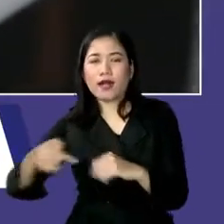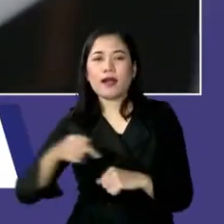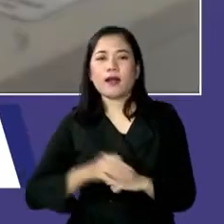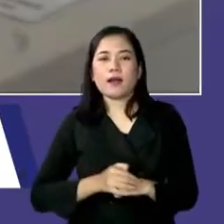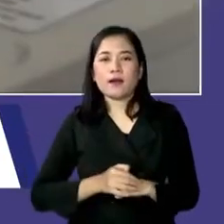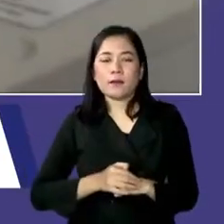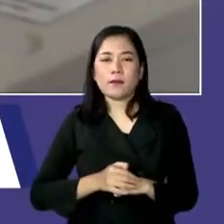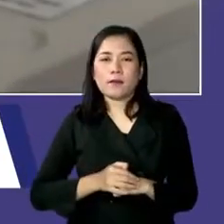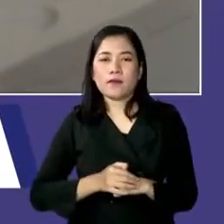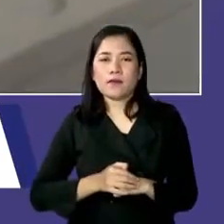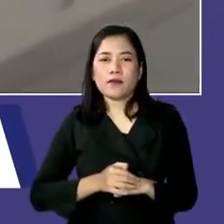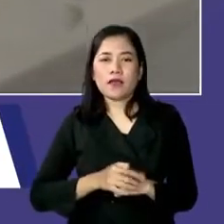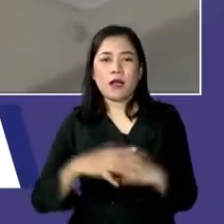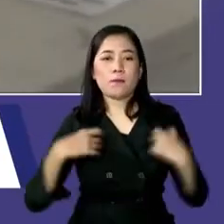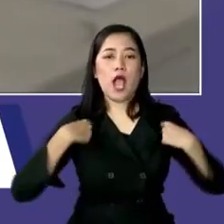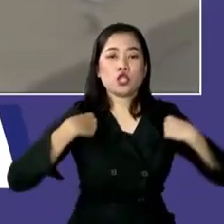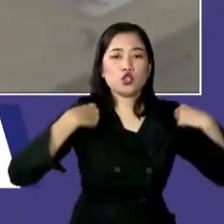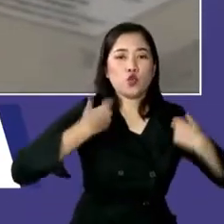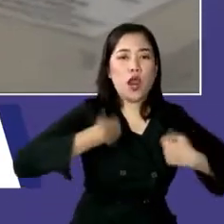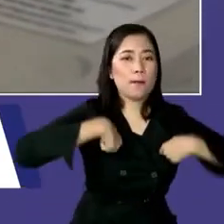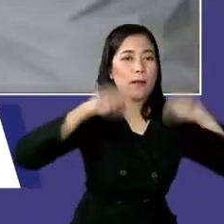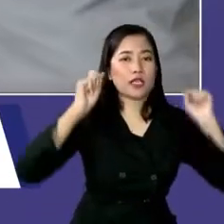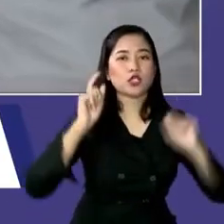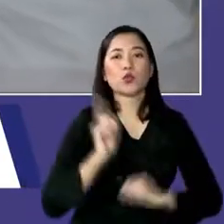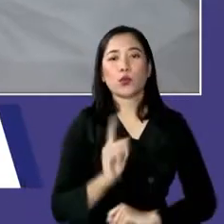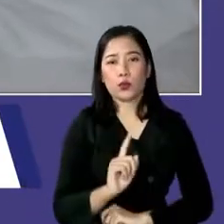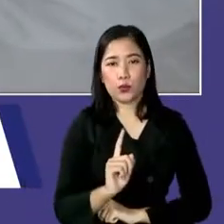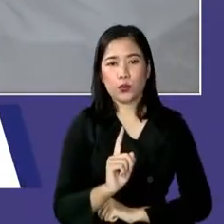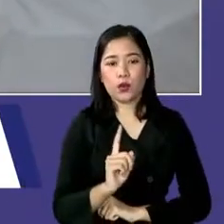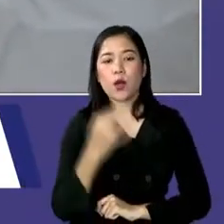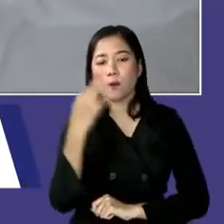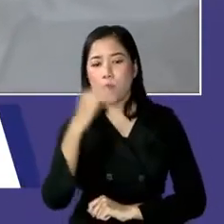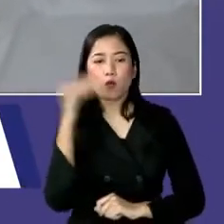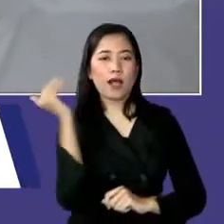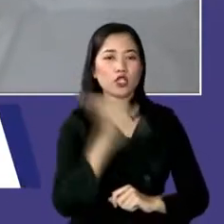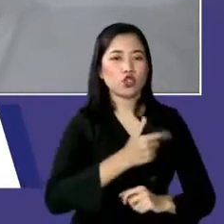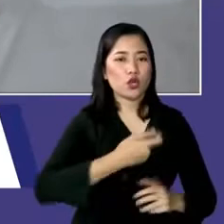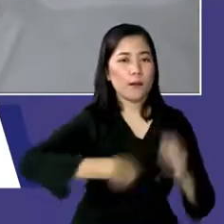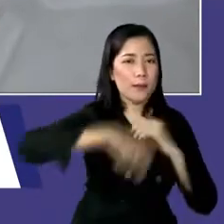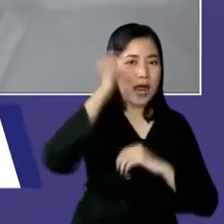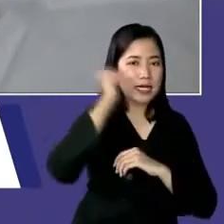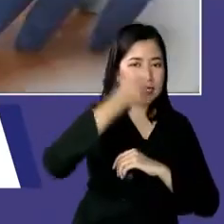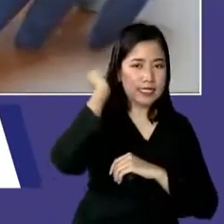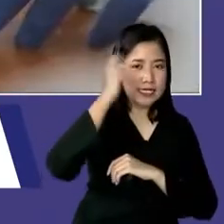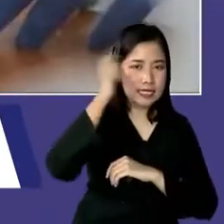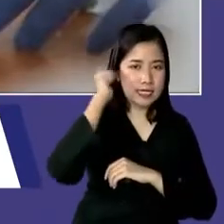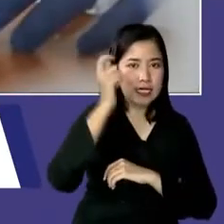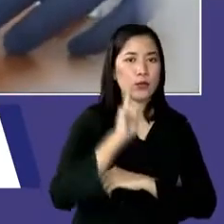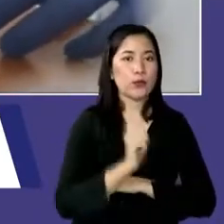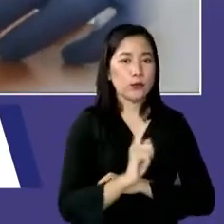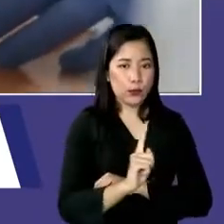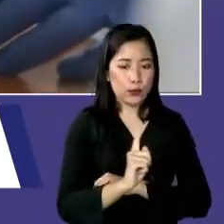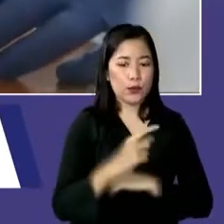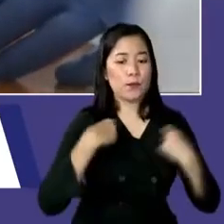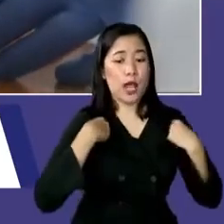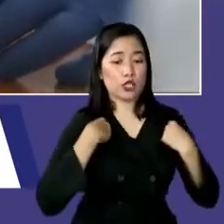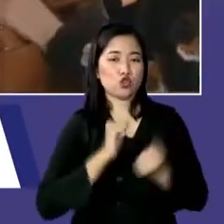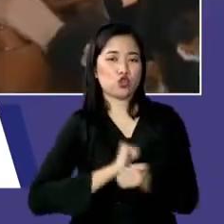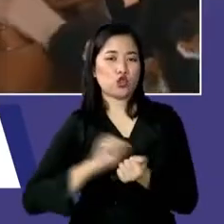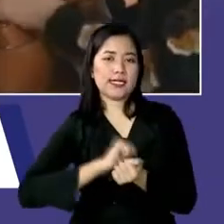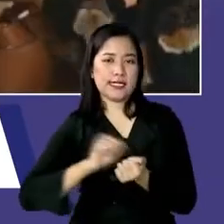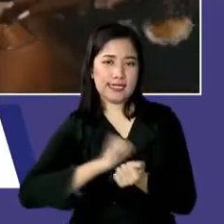harus melepas baju kemudian saya masuk ke kamar mandi saya langsung mandi bajunya